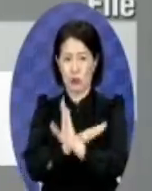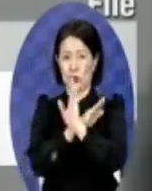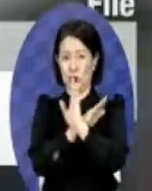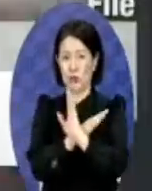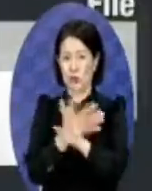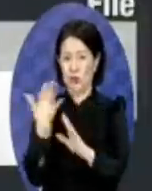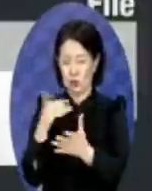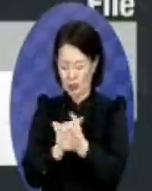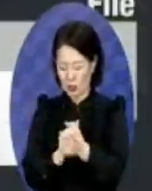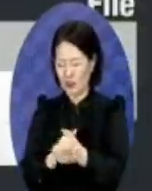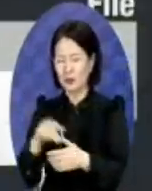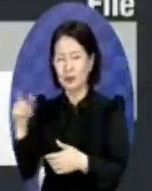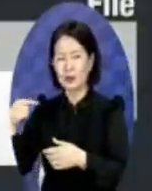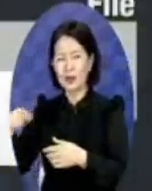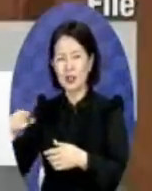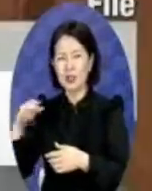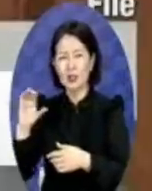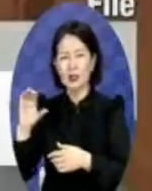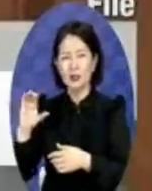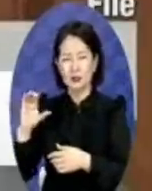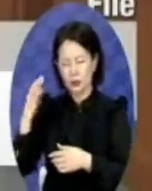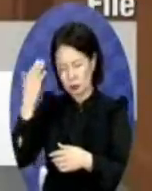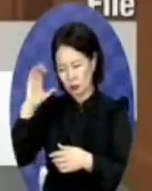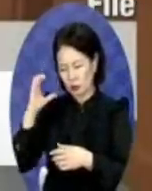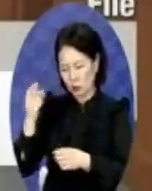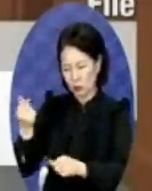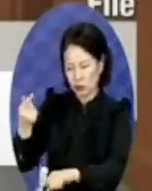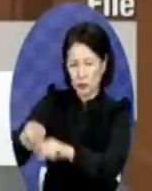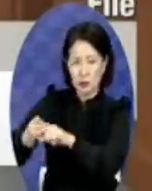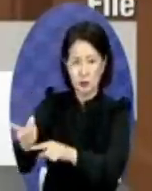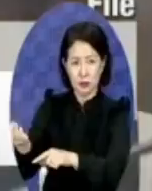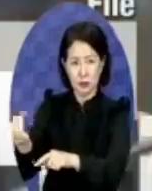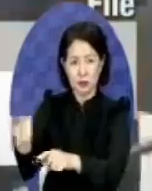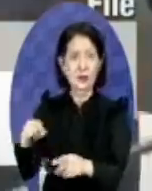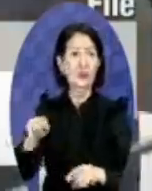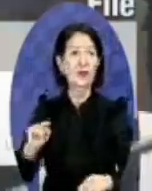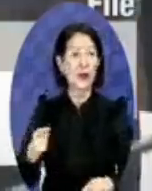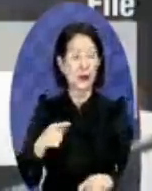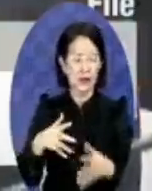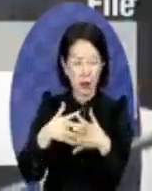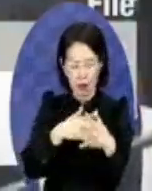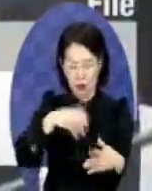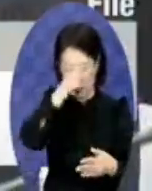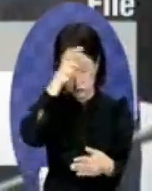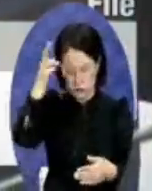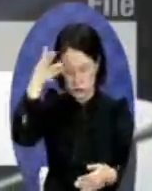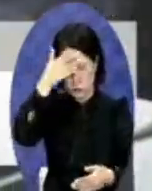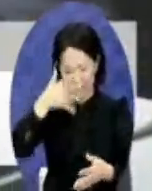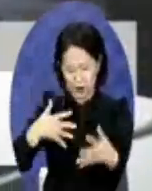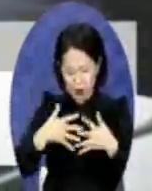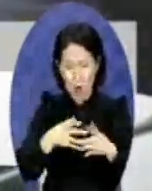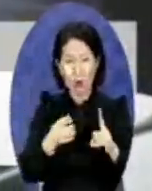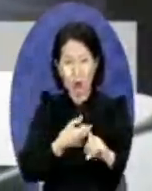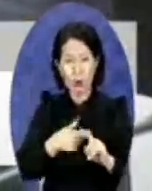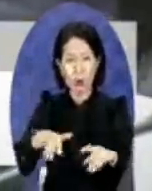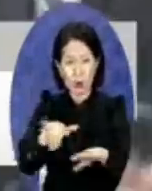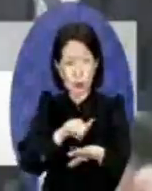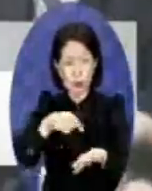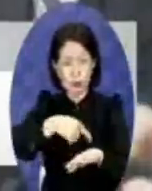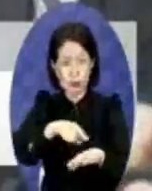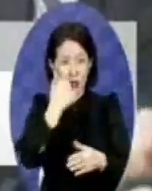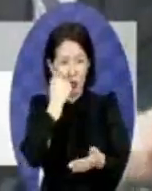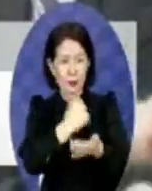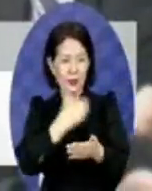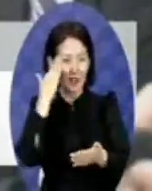гэрээнд өмнөдийн талаас гаргах зардлыг яагаад нэмэгдүүлөв гэхээр Америкийн нэгдсэн улсын ерөнхийлөгч Дональд Трамп Америкийн холбоотон улс орнуудаас гаргадаг